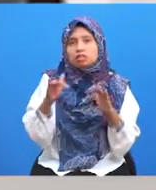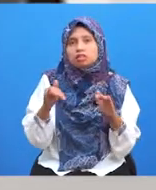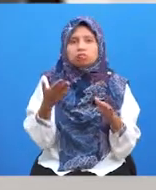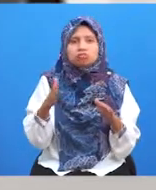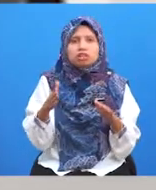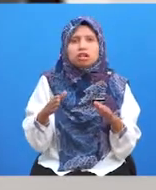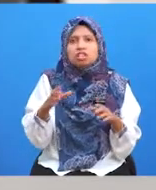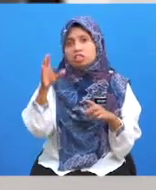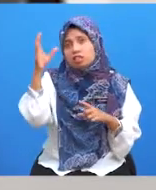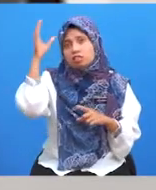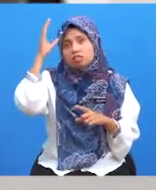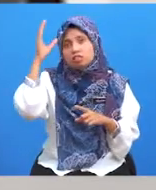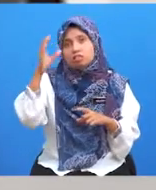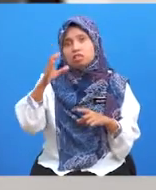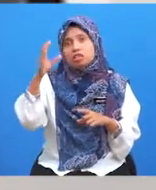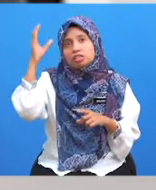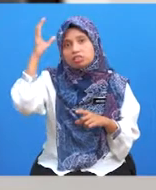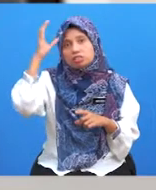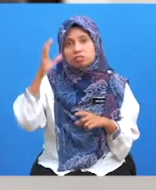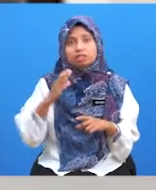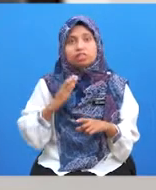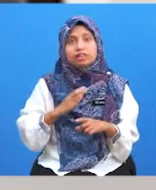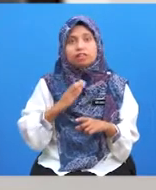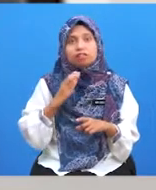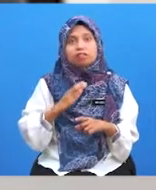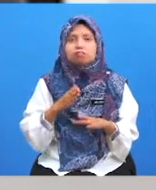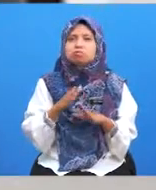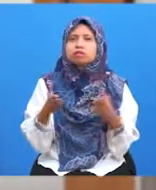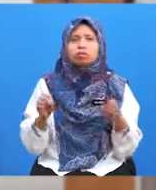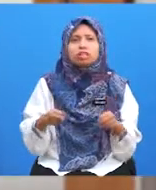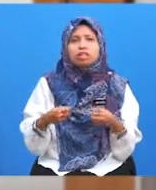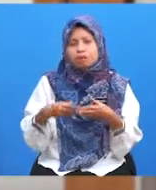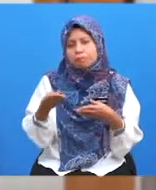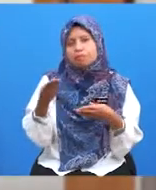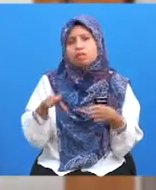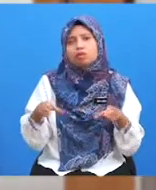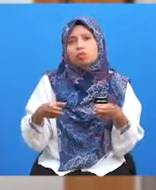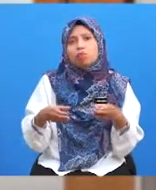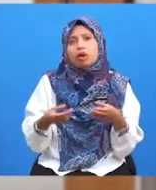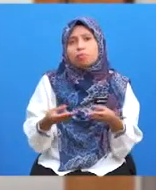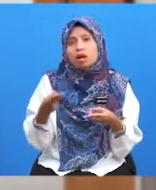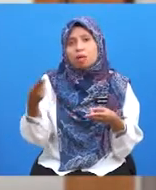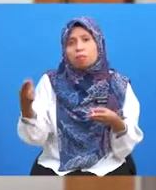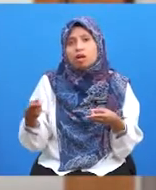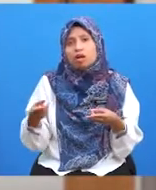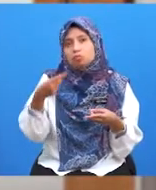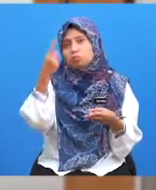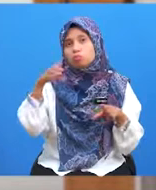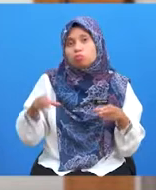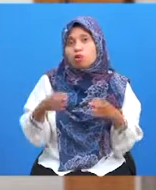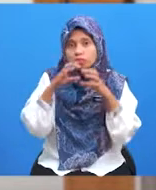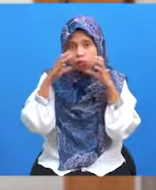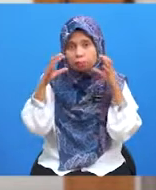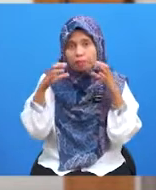seperti Cina hai kenapa bakar ini berlaku guna tenaga perniagaan terjejas